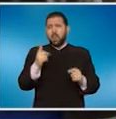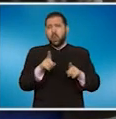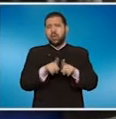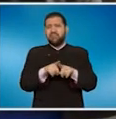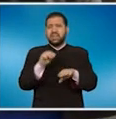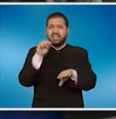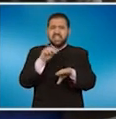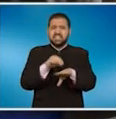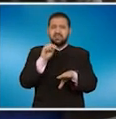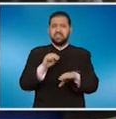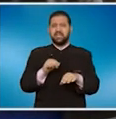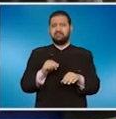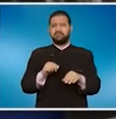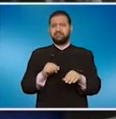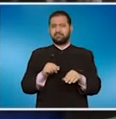de simțire